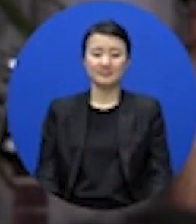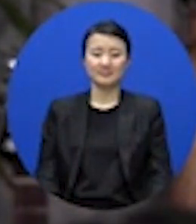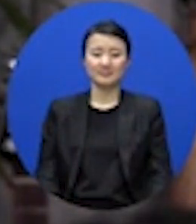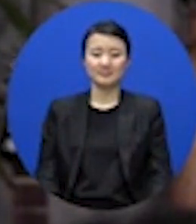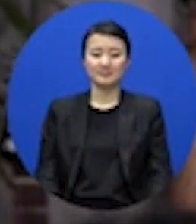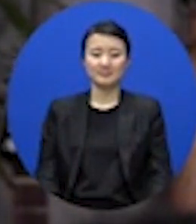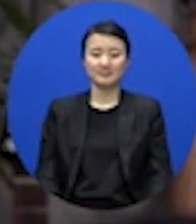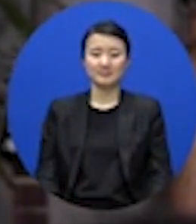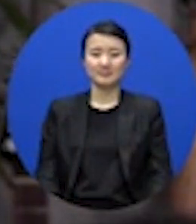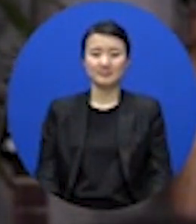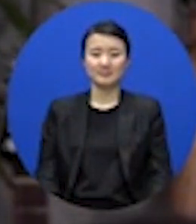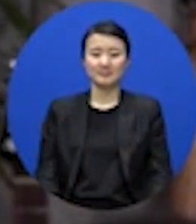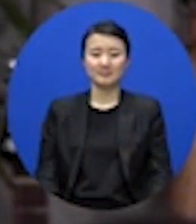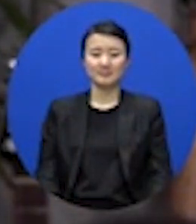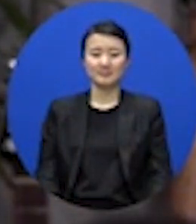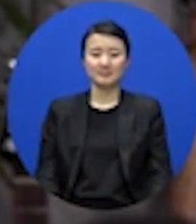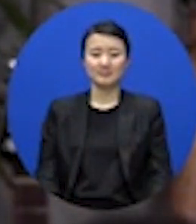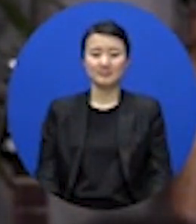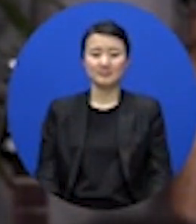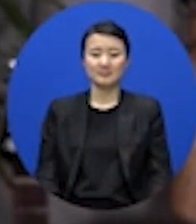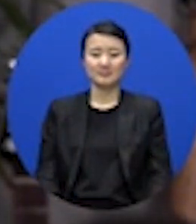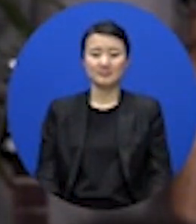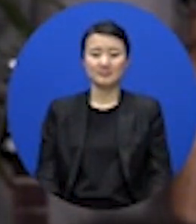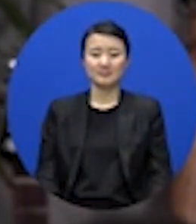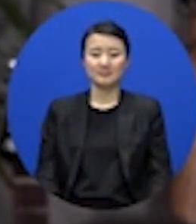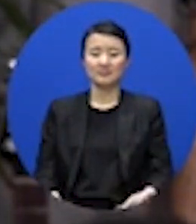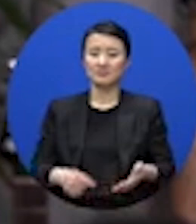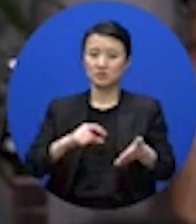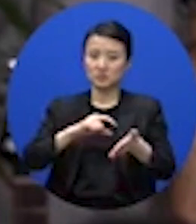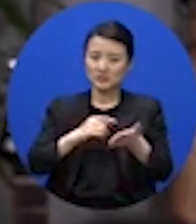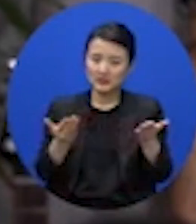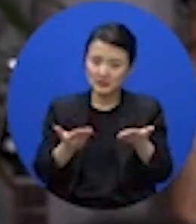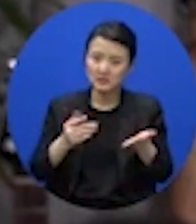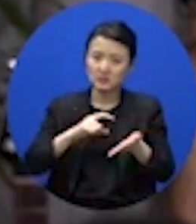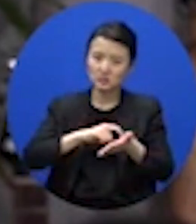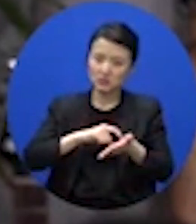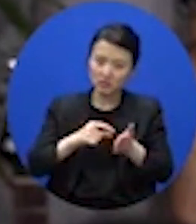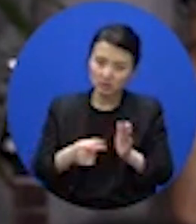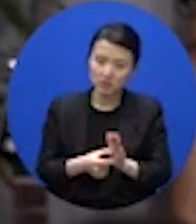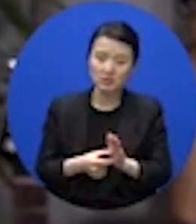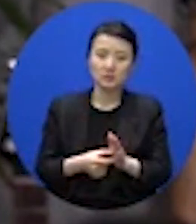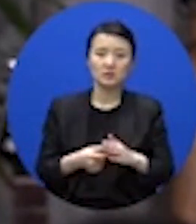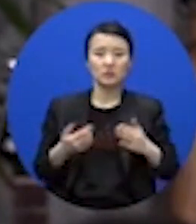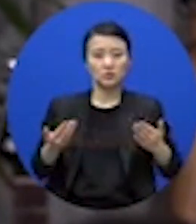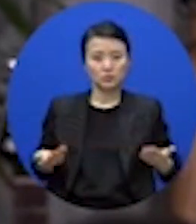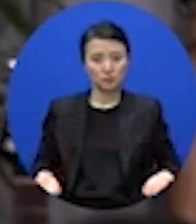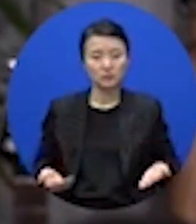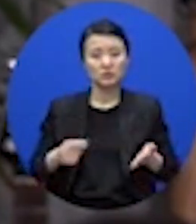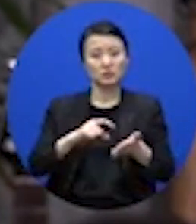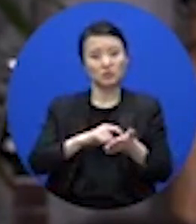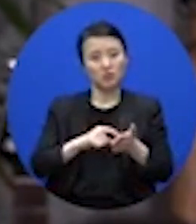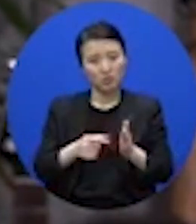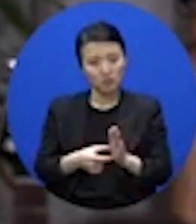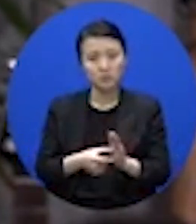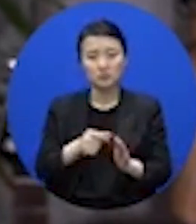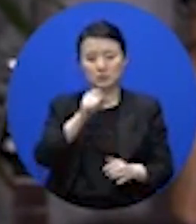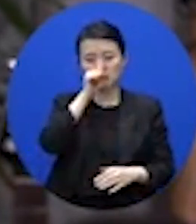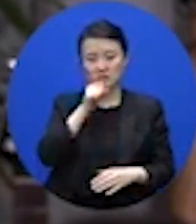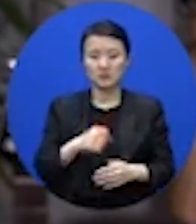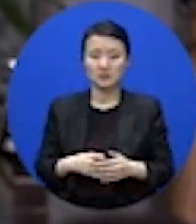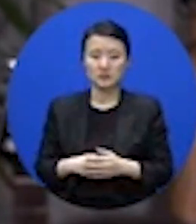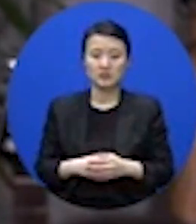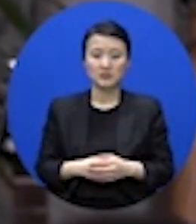예, 쓰러지죠. 예. 그래서 적당한 일과 적당한 쉼이 있어야 되는데 음악이